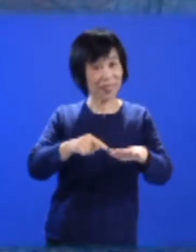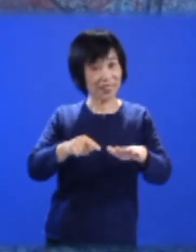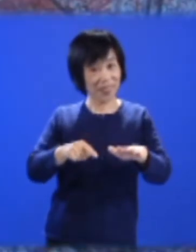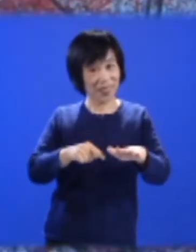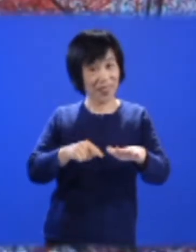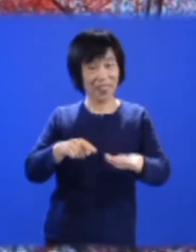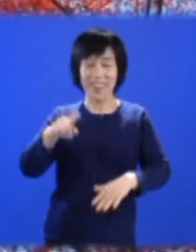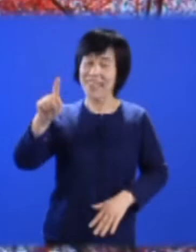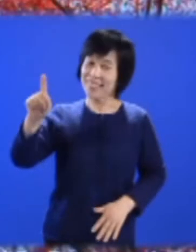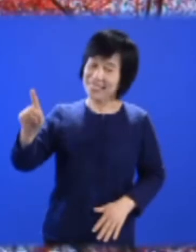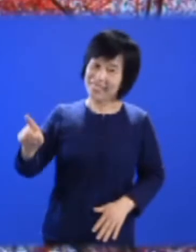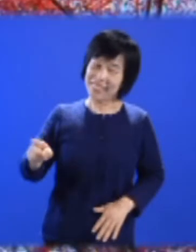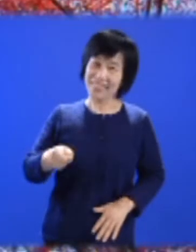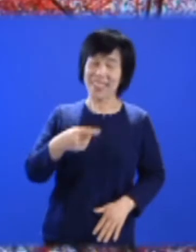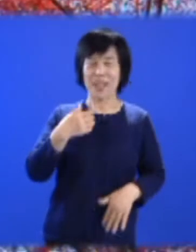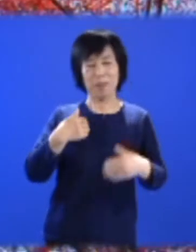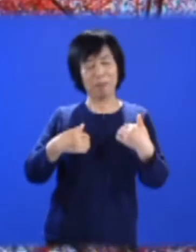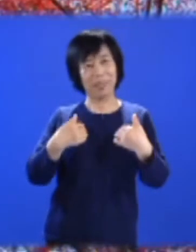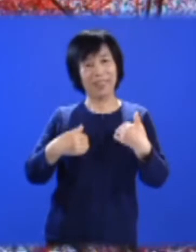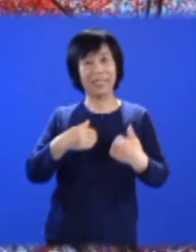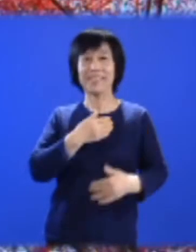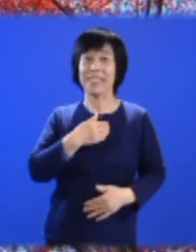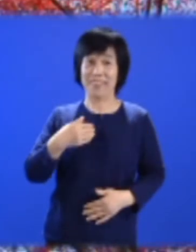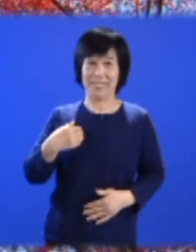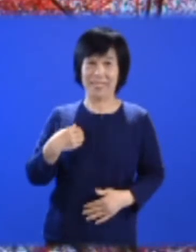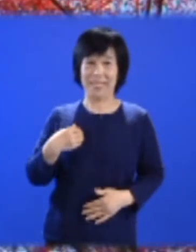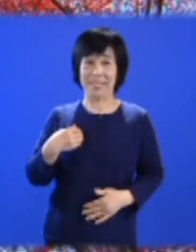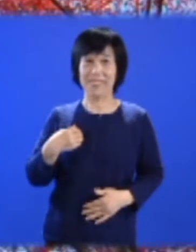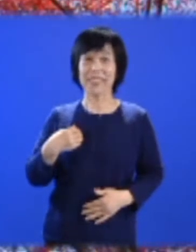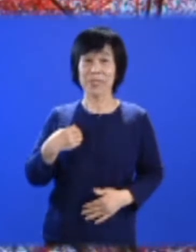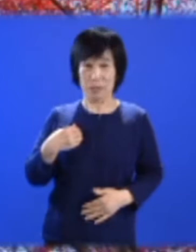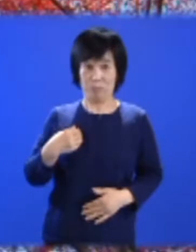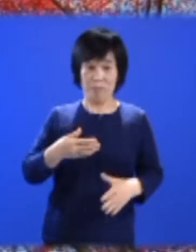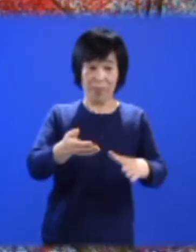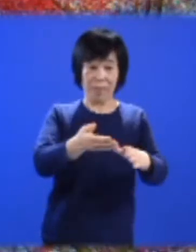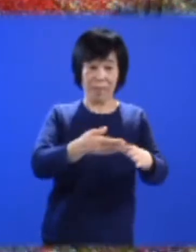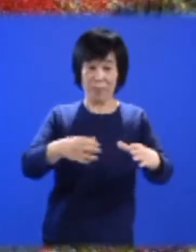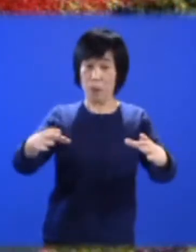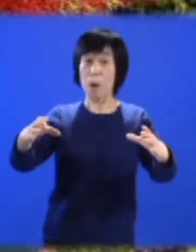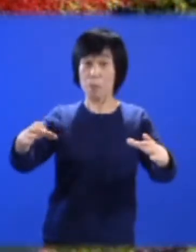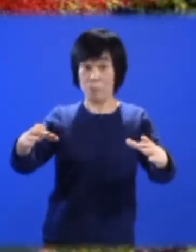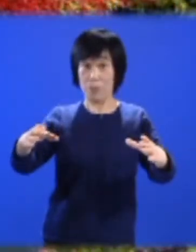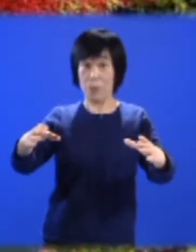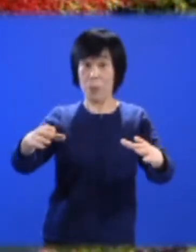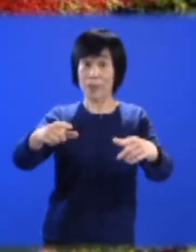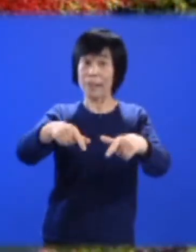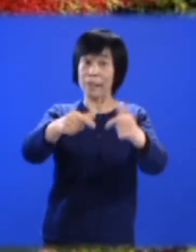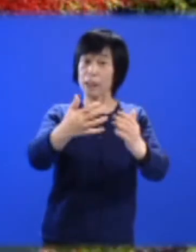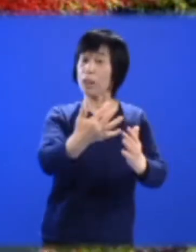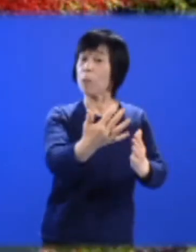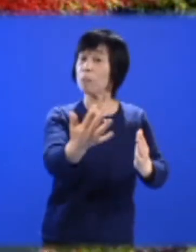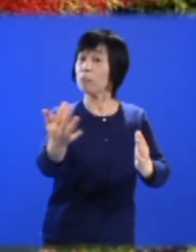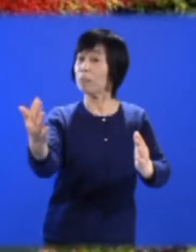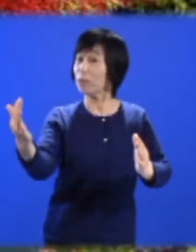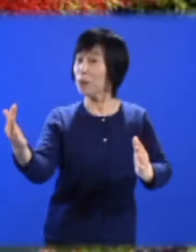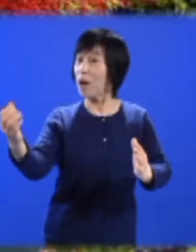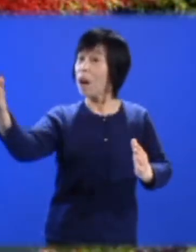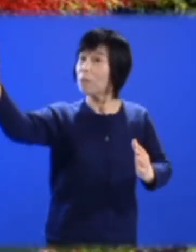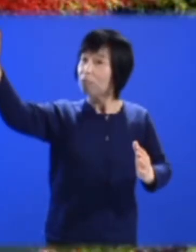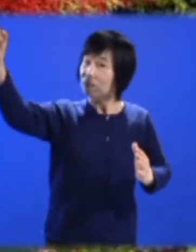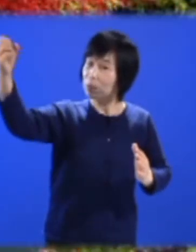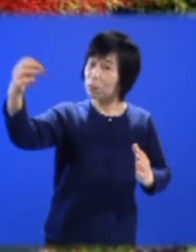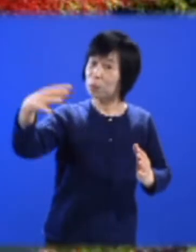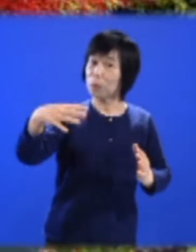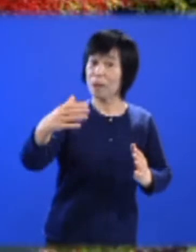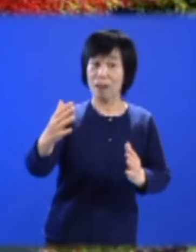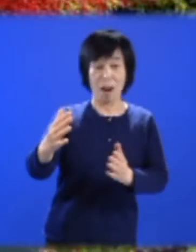折々の自然が楽しめるんです。静かなダムの水面に映る様子が美しくて見応